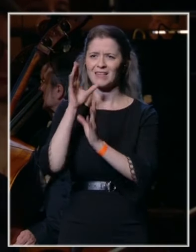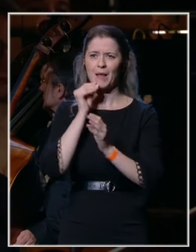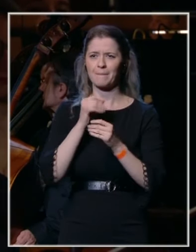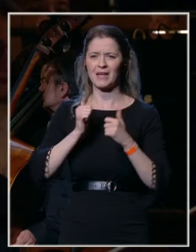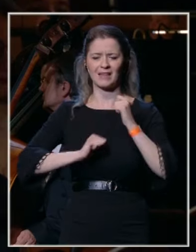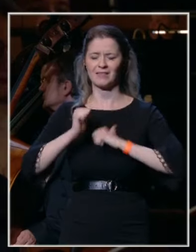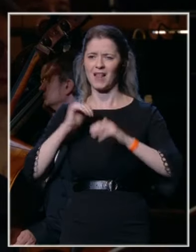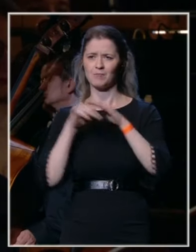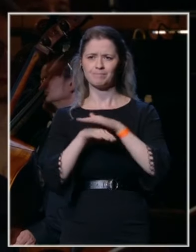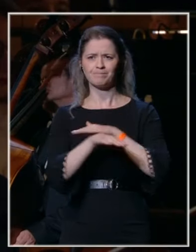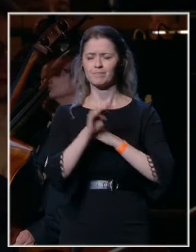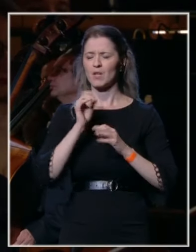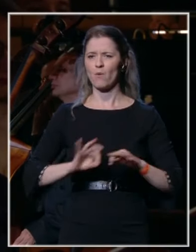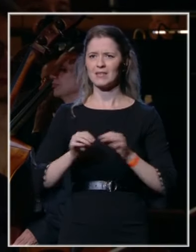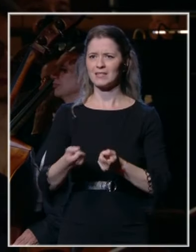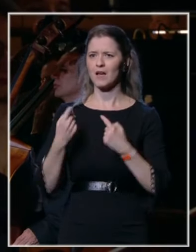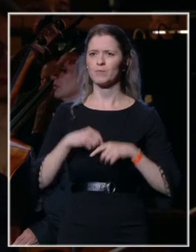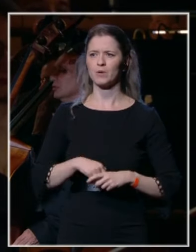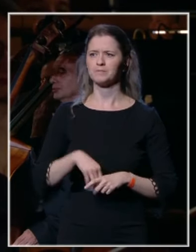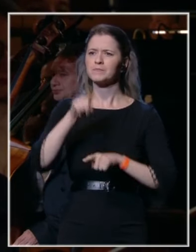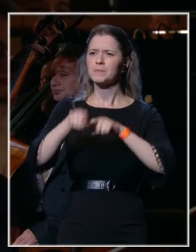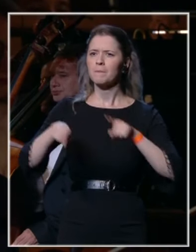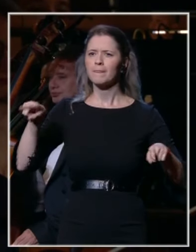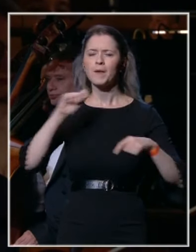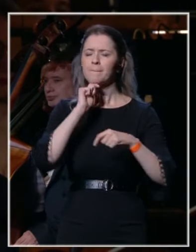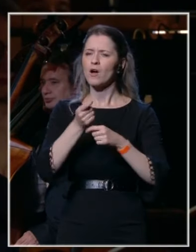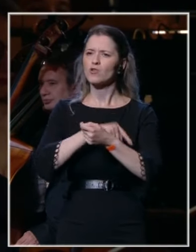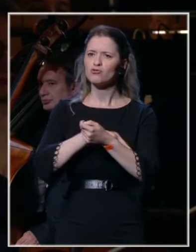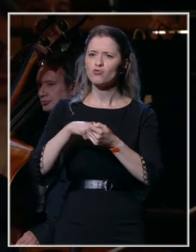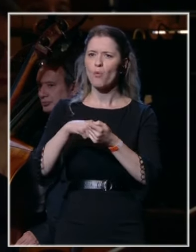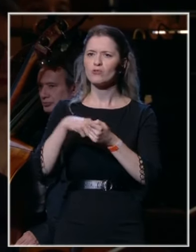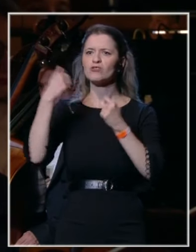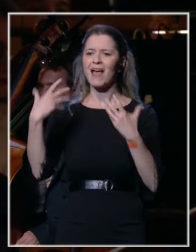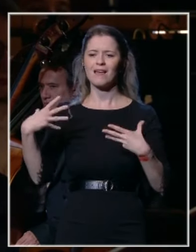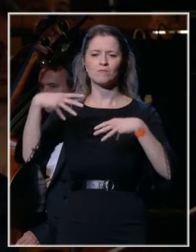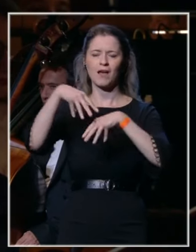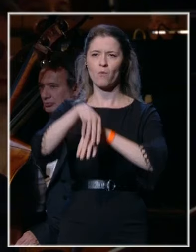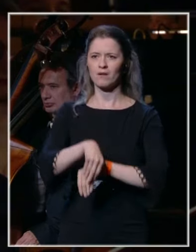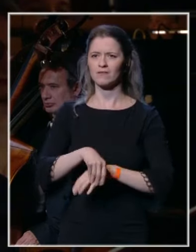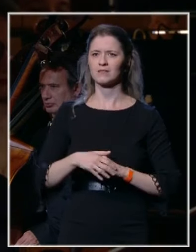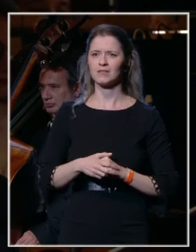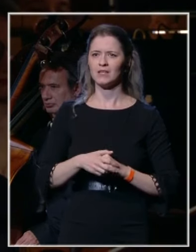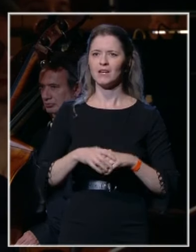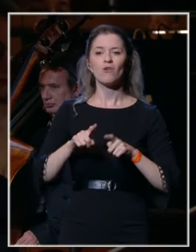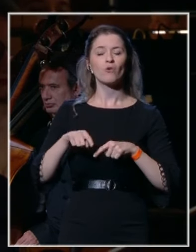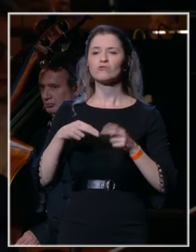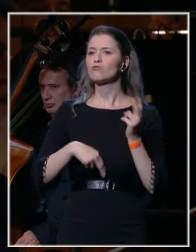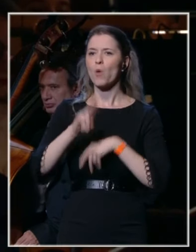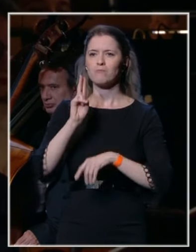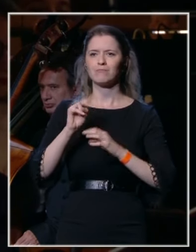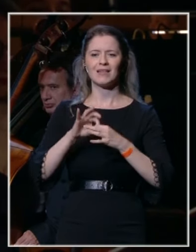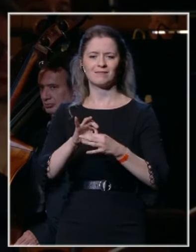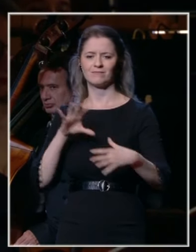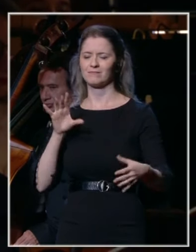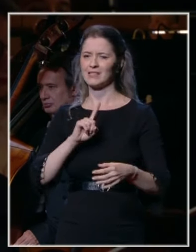Megannyi különböző magyar sors olvadt ekkor egyé, hogy többé szét ne tudják